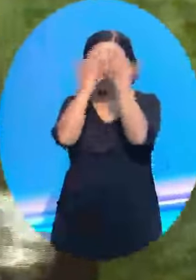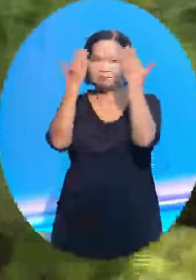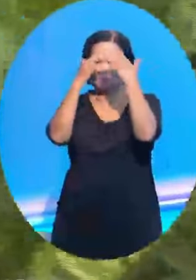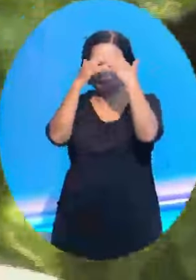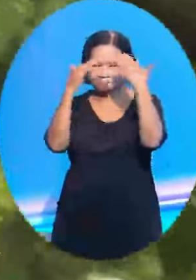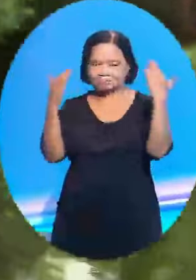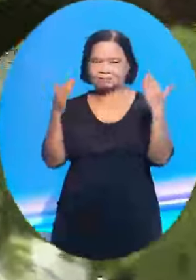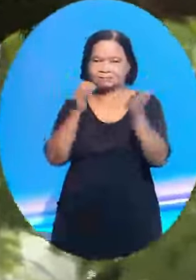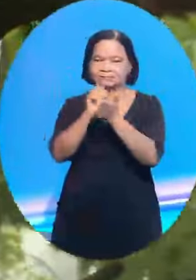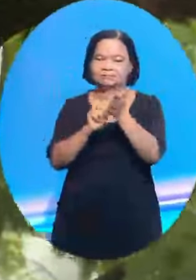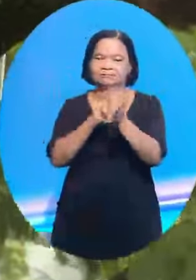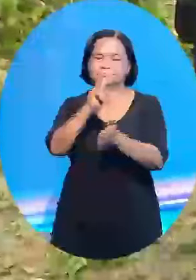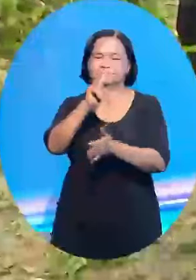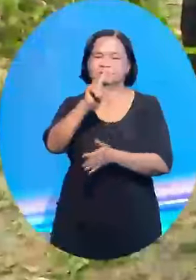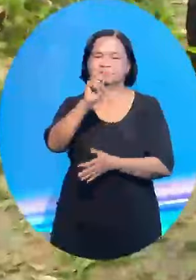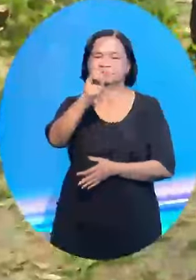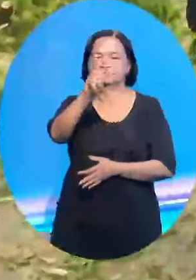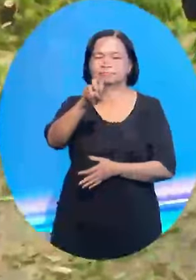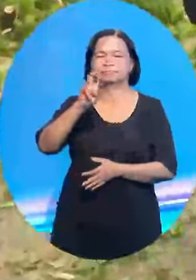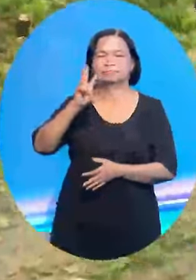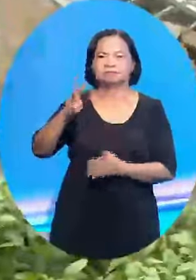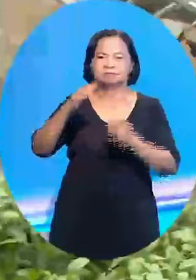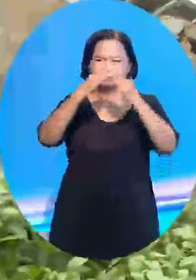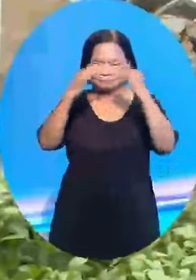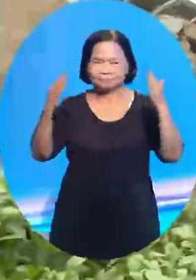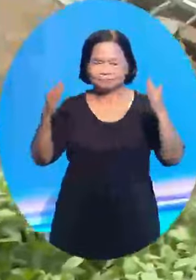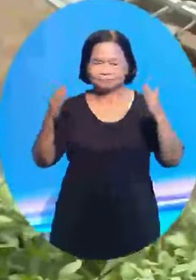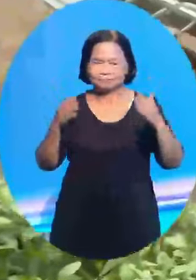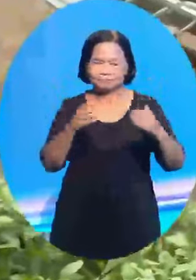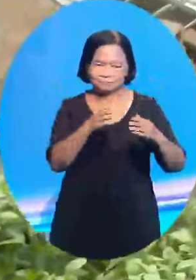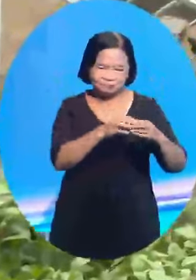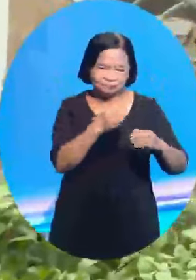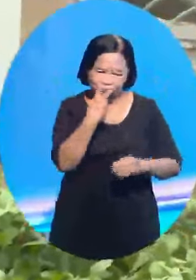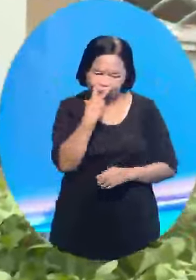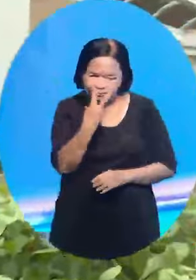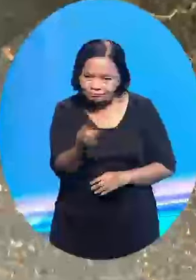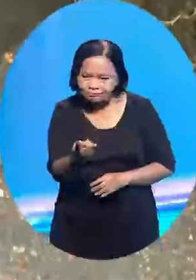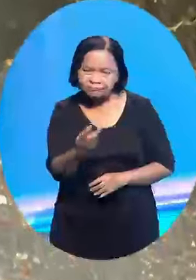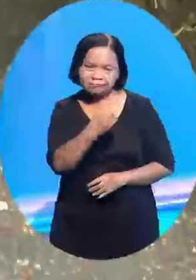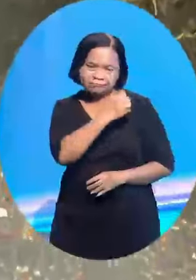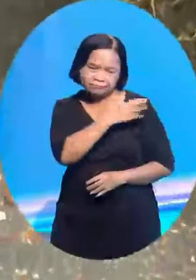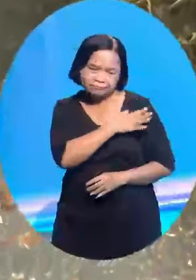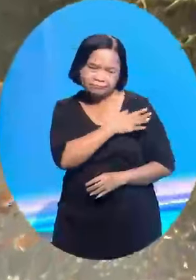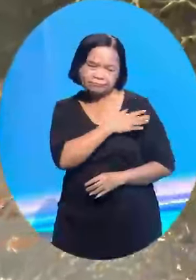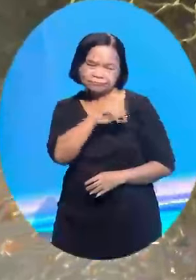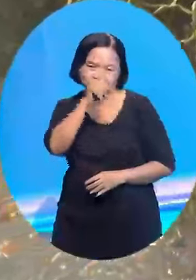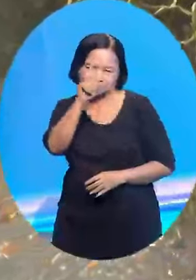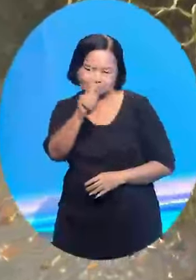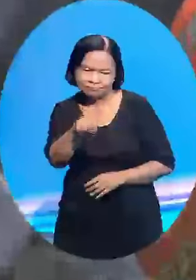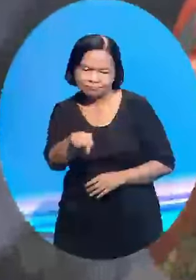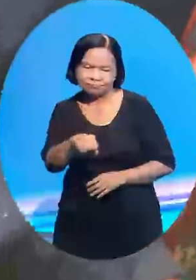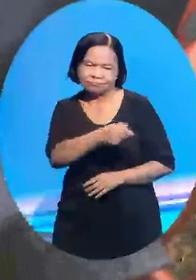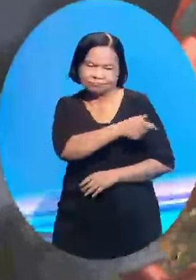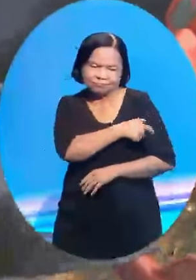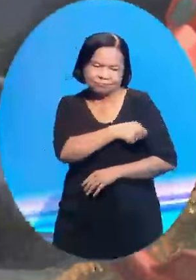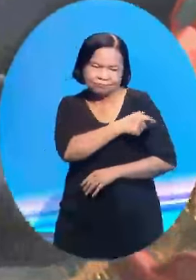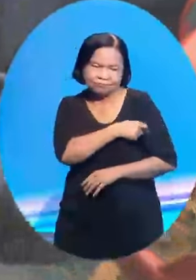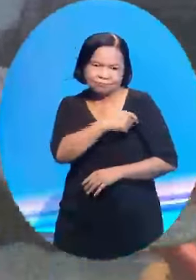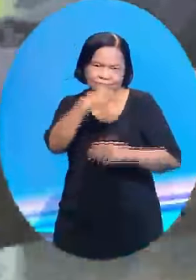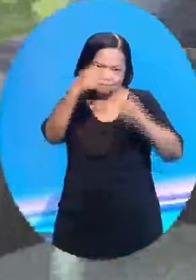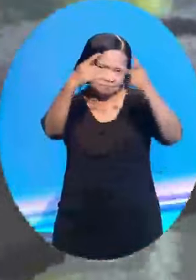cho biết, vào tháng 2 năm 2023, nhà trường đã lập tổ kiểm tra gồm ban giám hiệu, bộ phận cơ sở vật chất, bảo vệ và kế